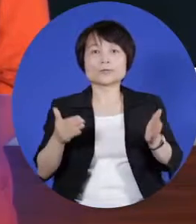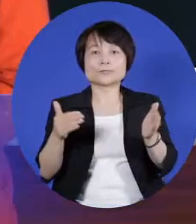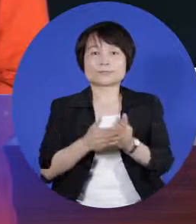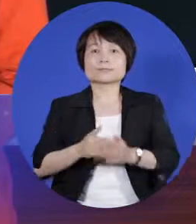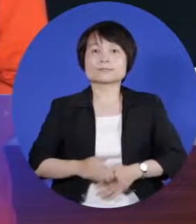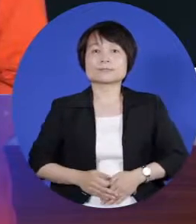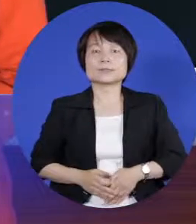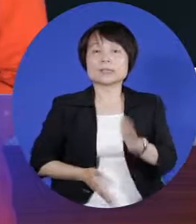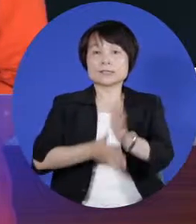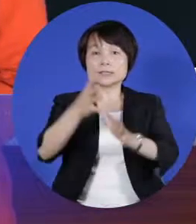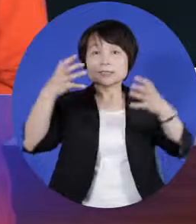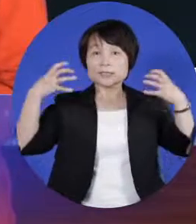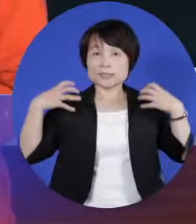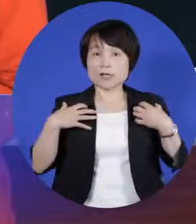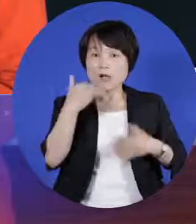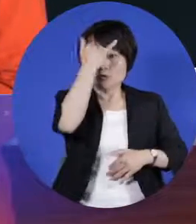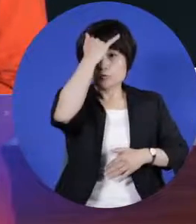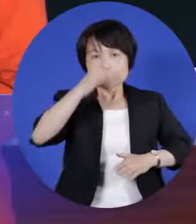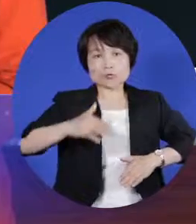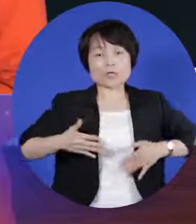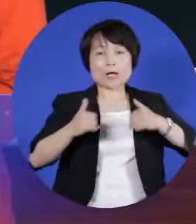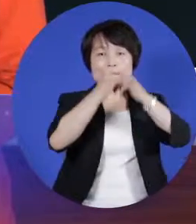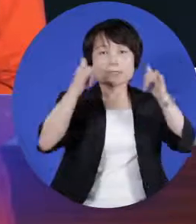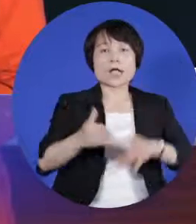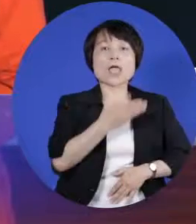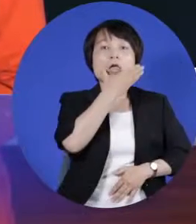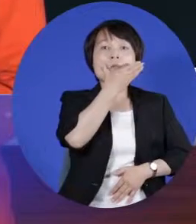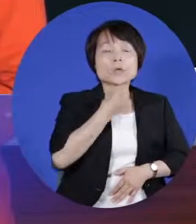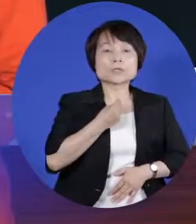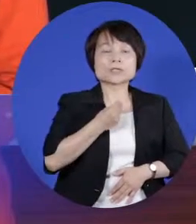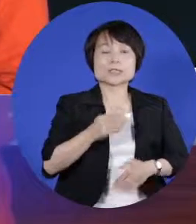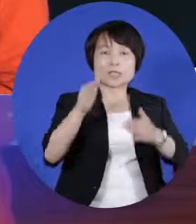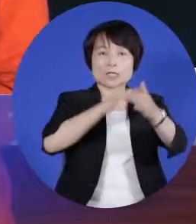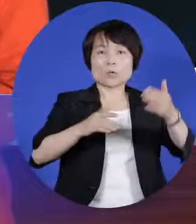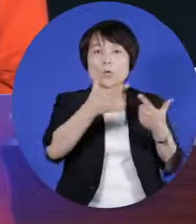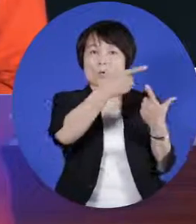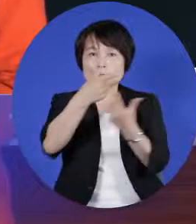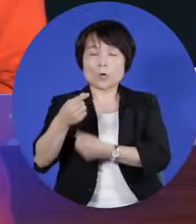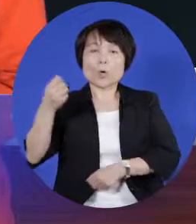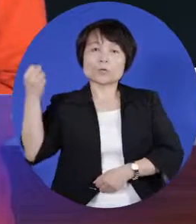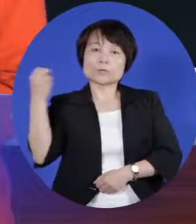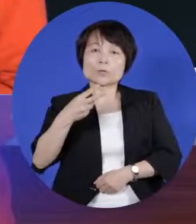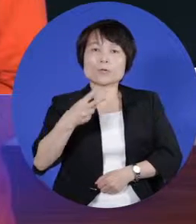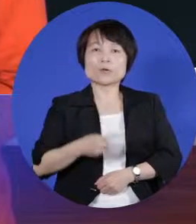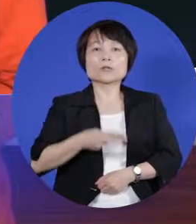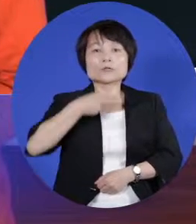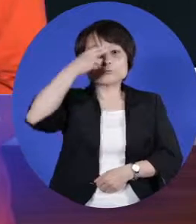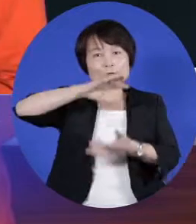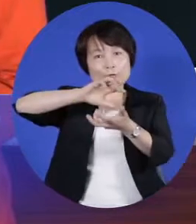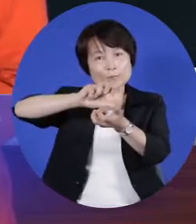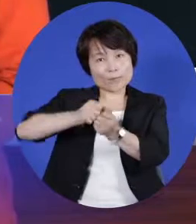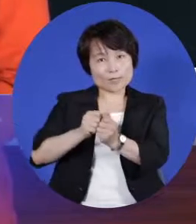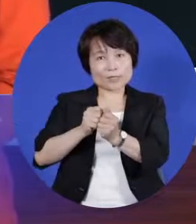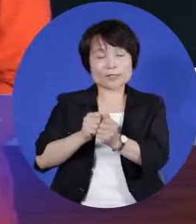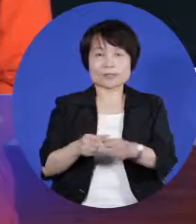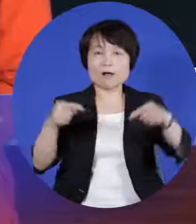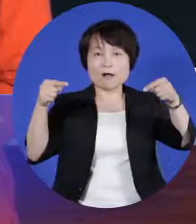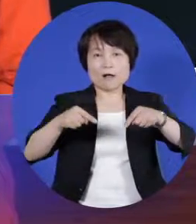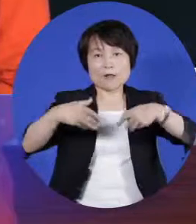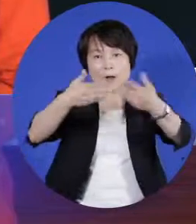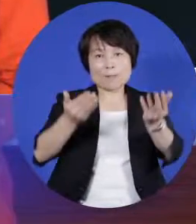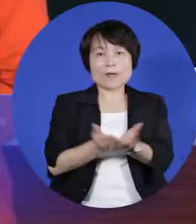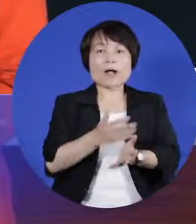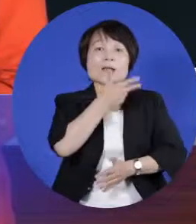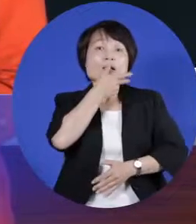공주시가 10월 12일 공주시청 에서 충남 사회복지 공동모금회 와 천지인 주주가 공동 참여하는 공익 연계